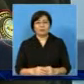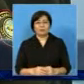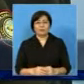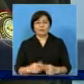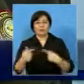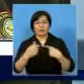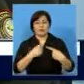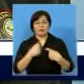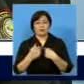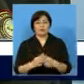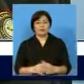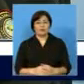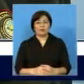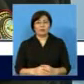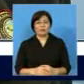травмы,